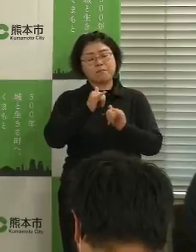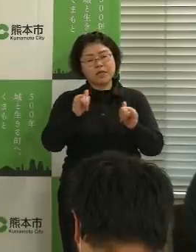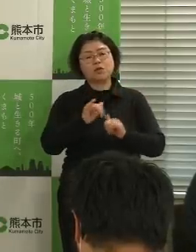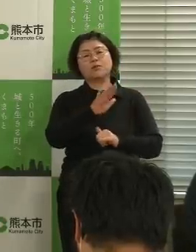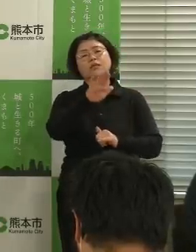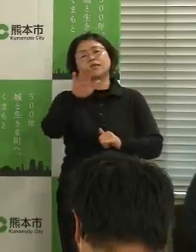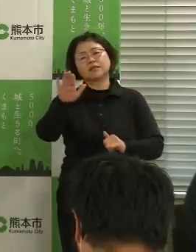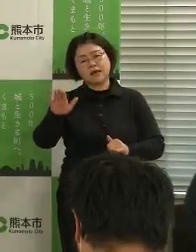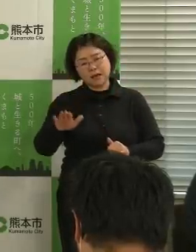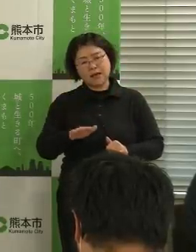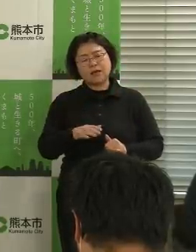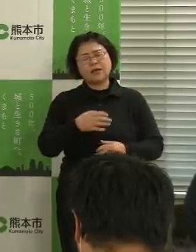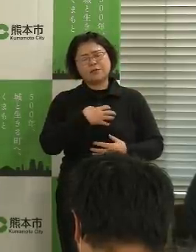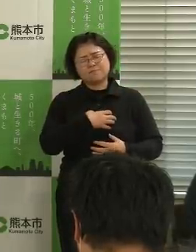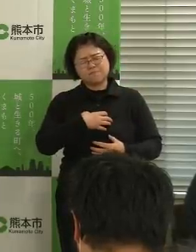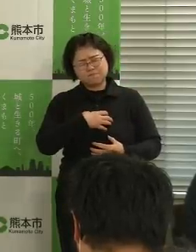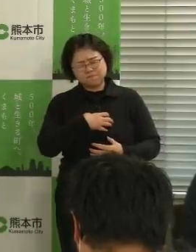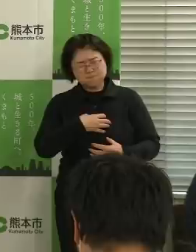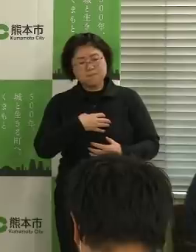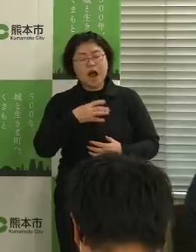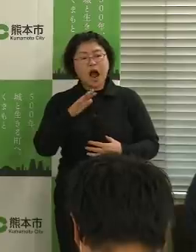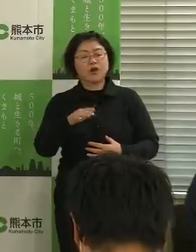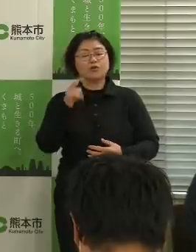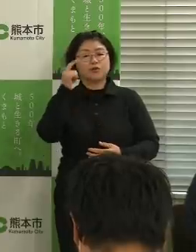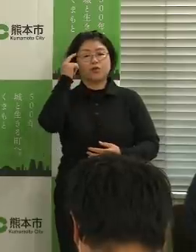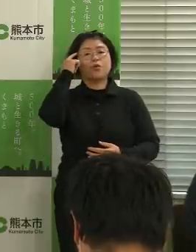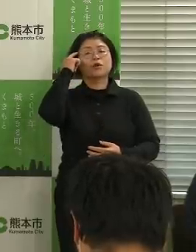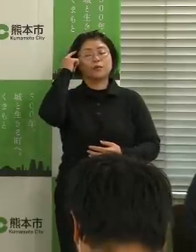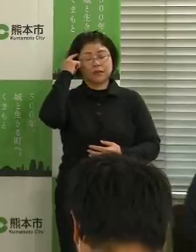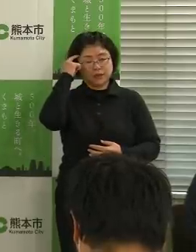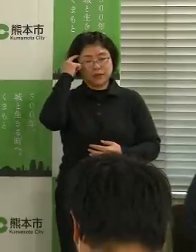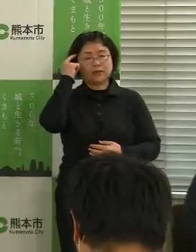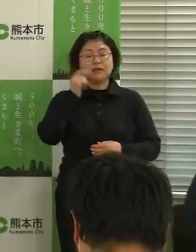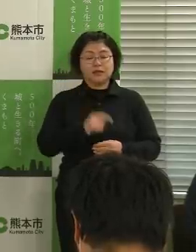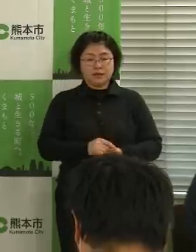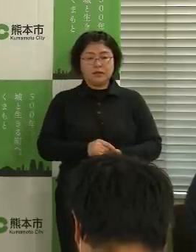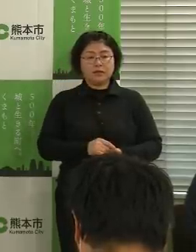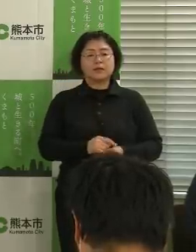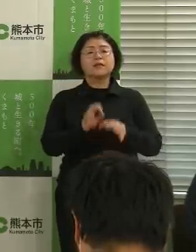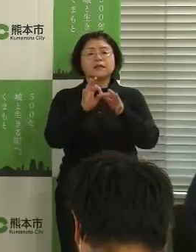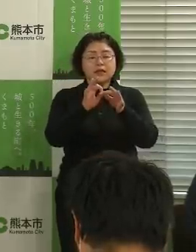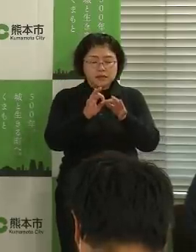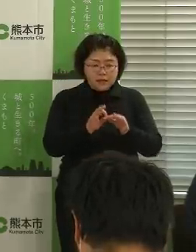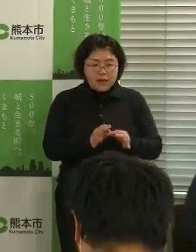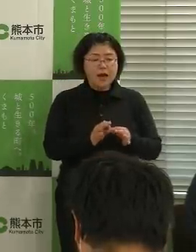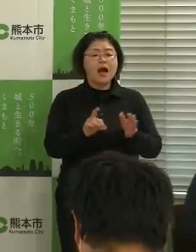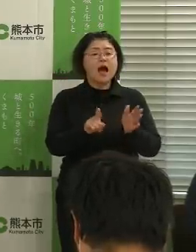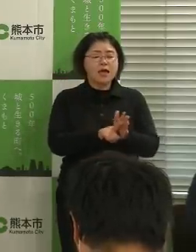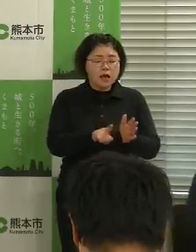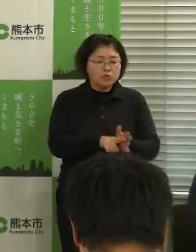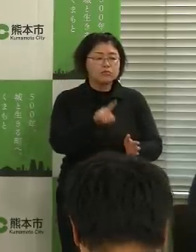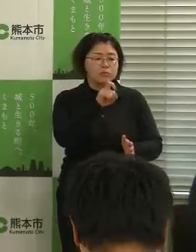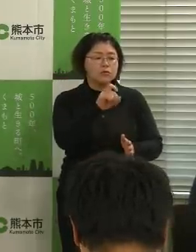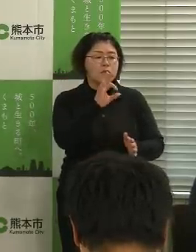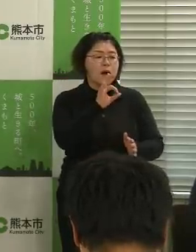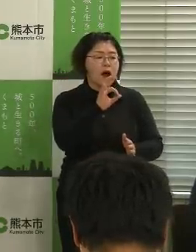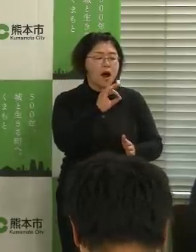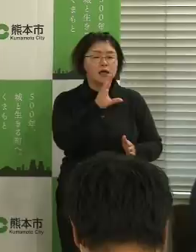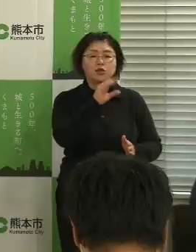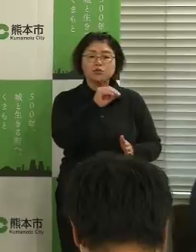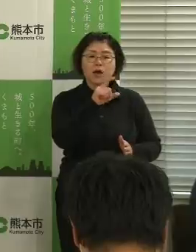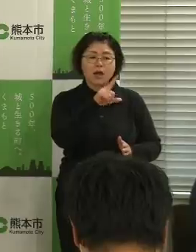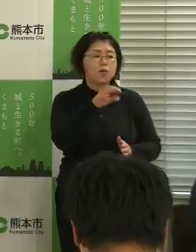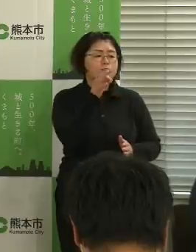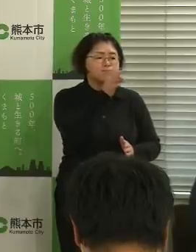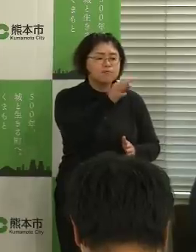常に今苦しんでおられます。で少しでもですね、早くそういうこういう給付金をお届けすることでです